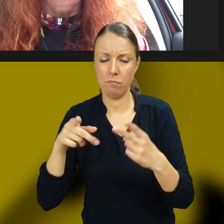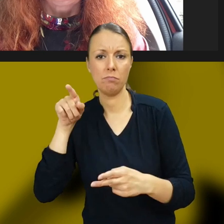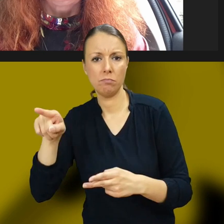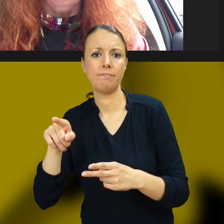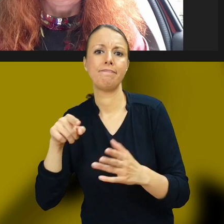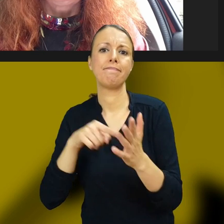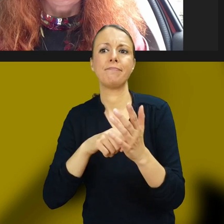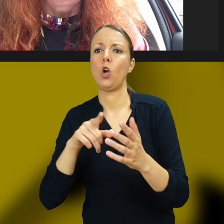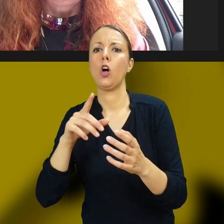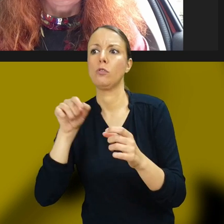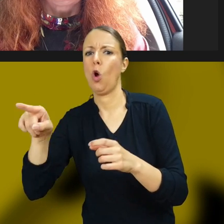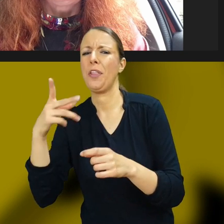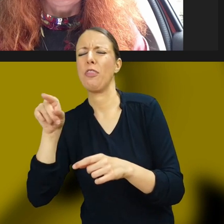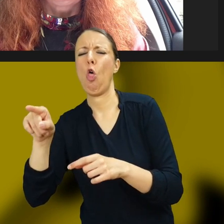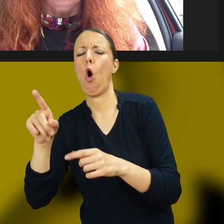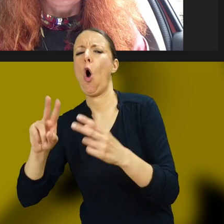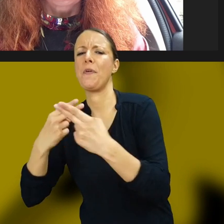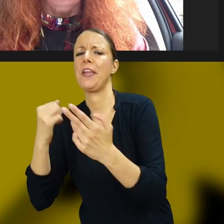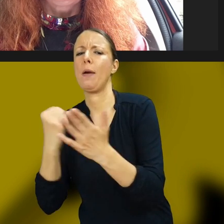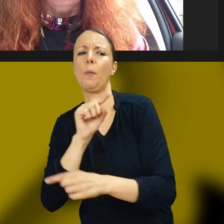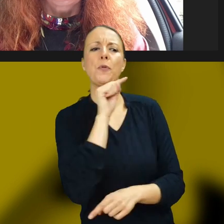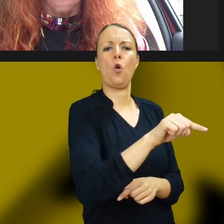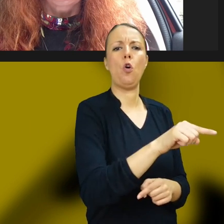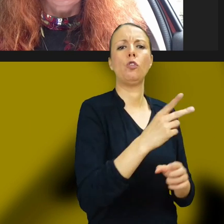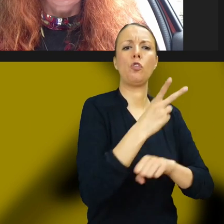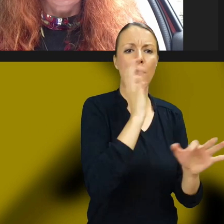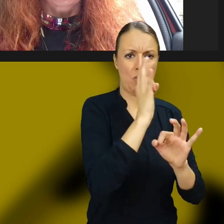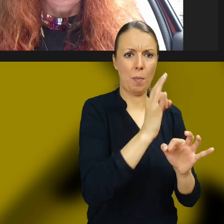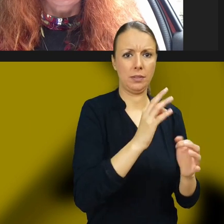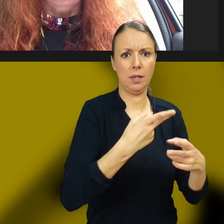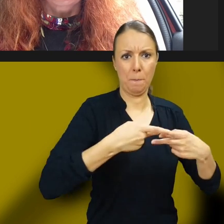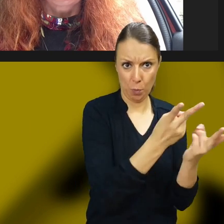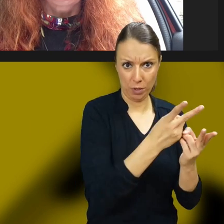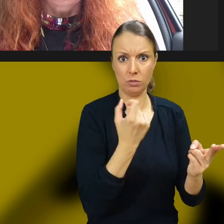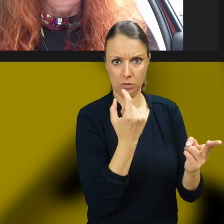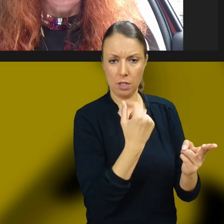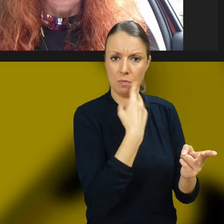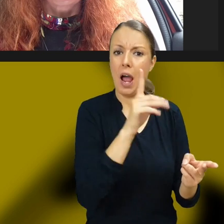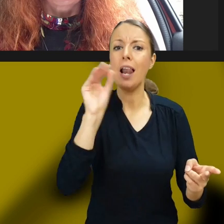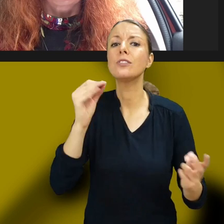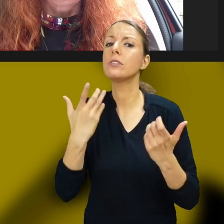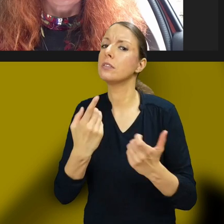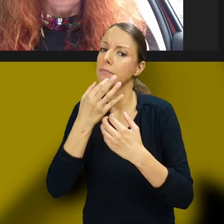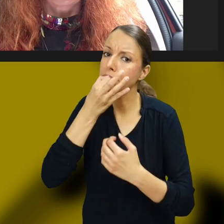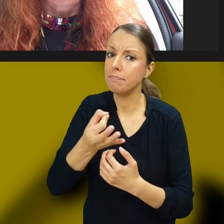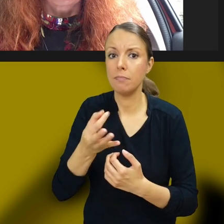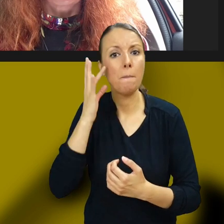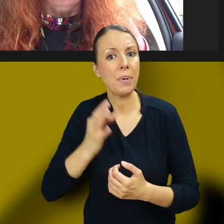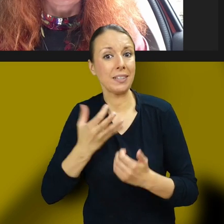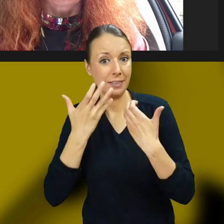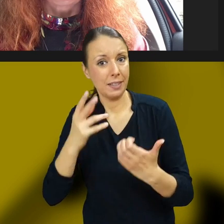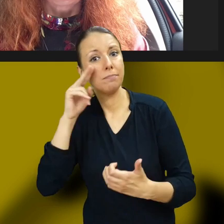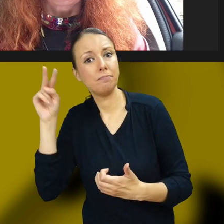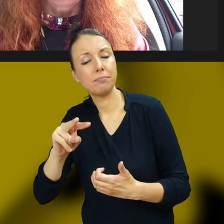informacji publicznej, czy chciałaby pani bądź koledzy i koleżanki z punktu widzenia artykułu 14